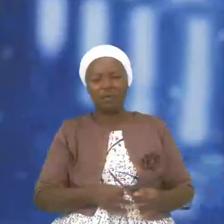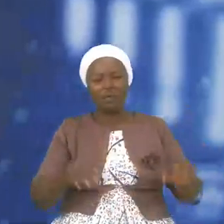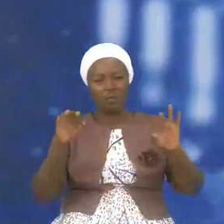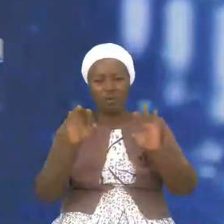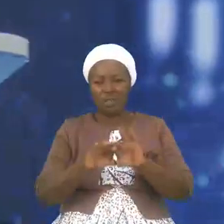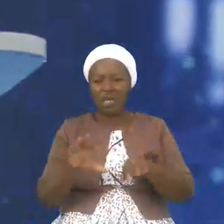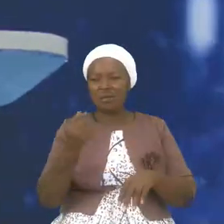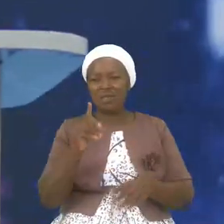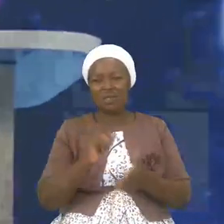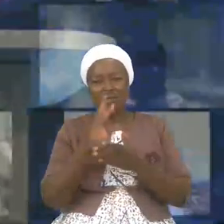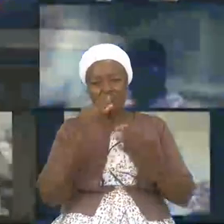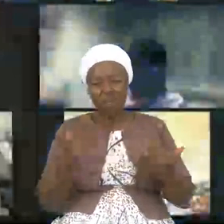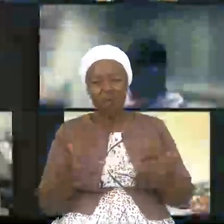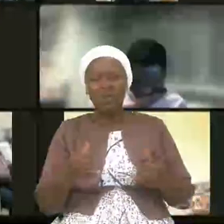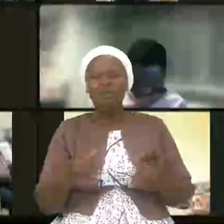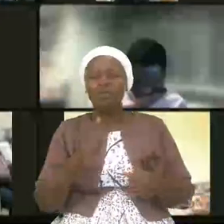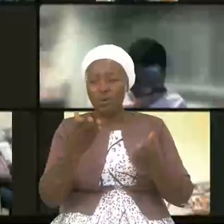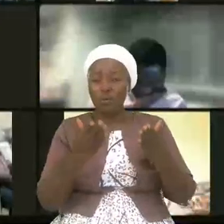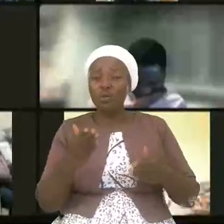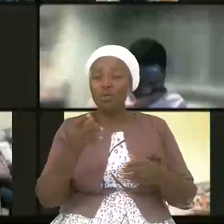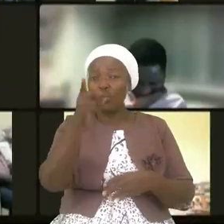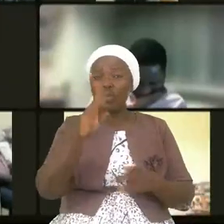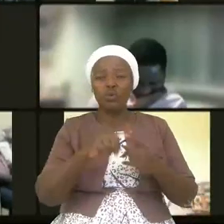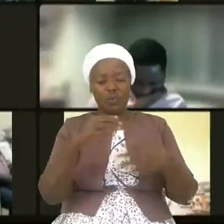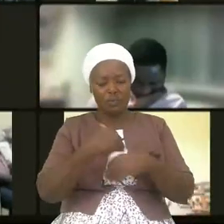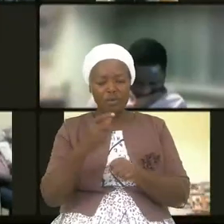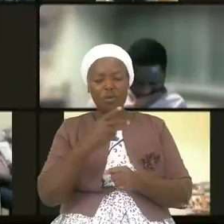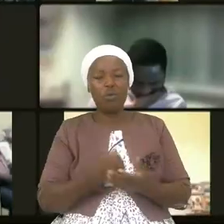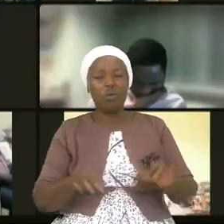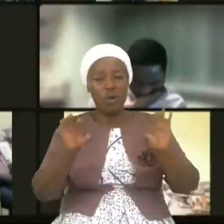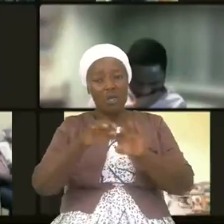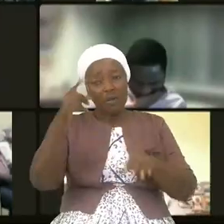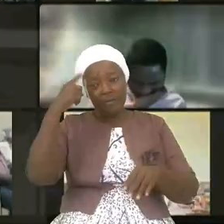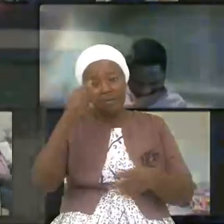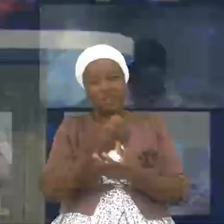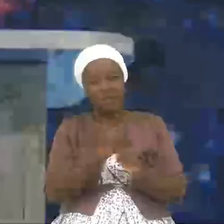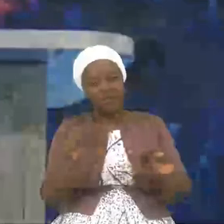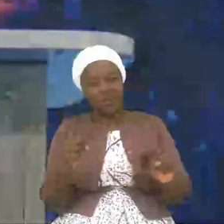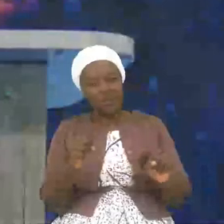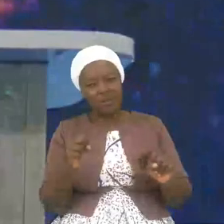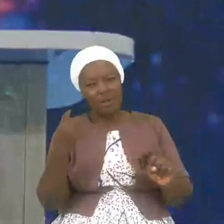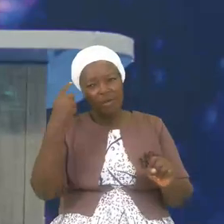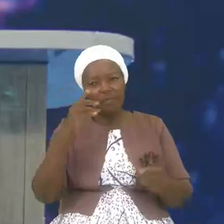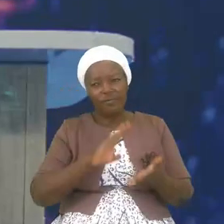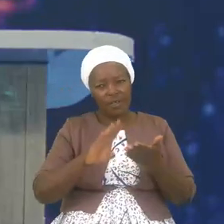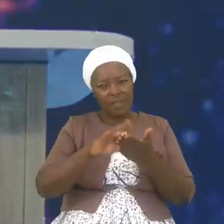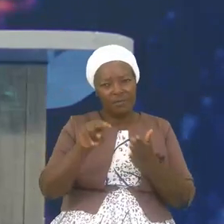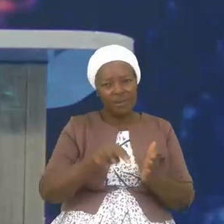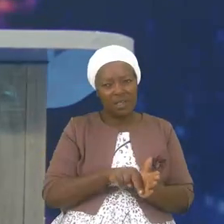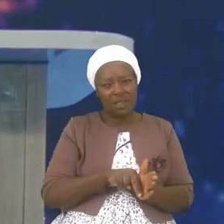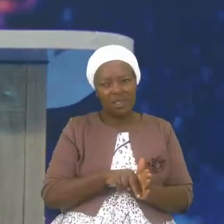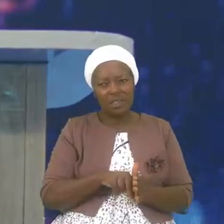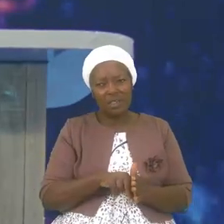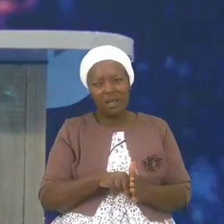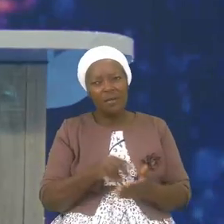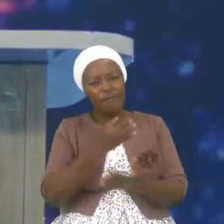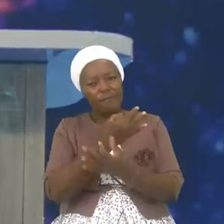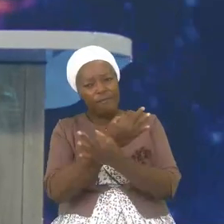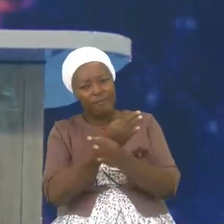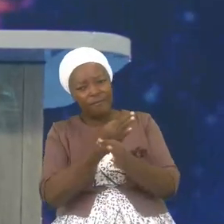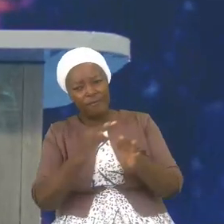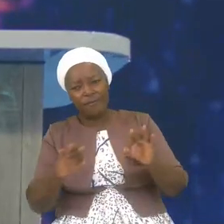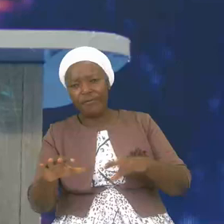n'importe où tu es. Tu veux qu'il te rende digne du salut, du pardon, de la